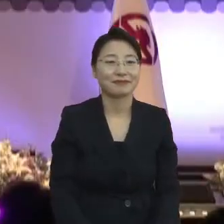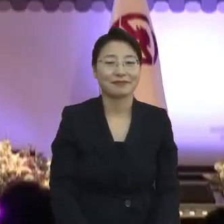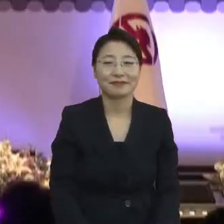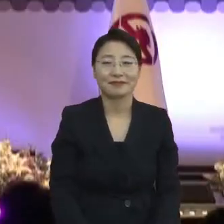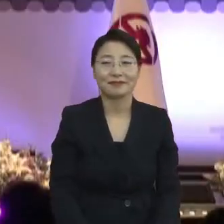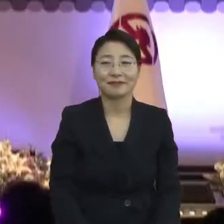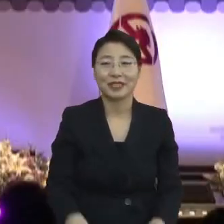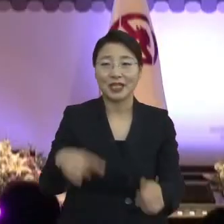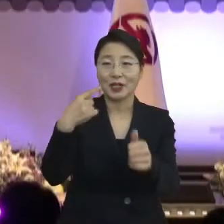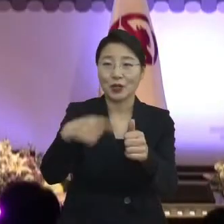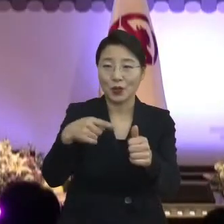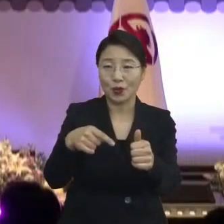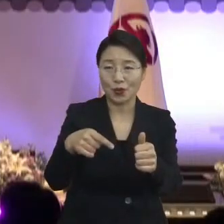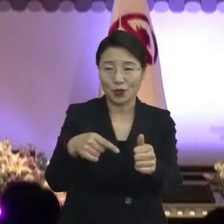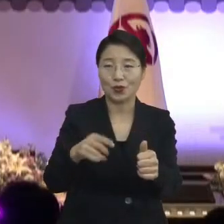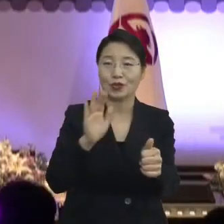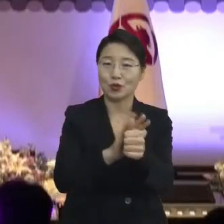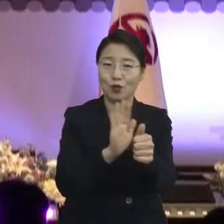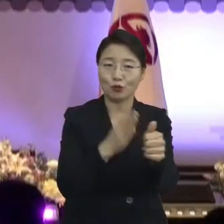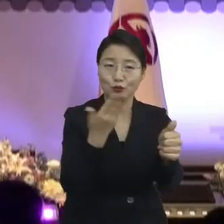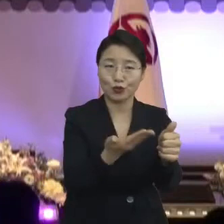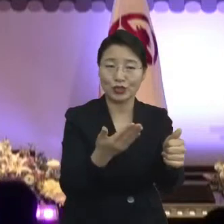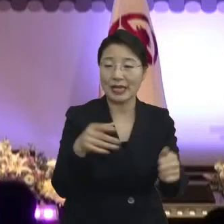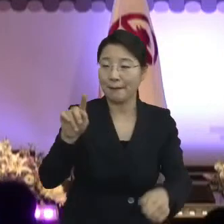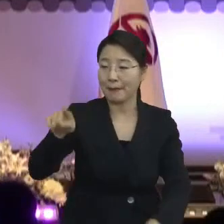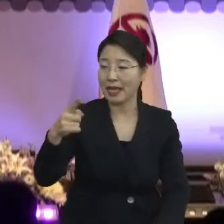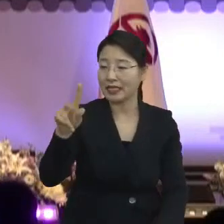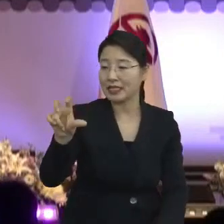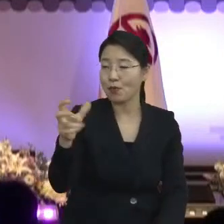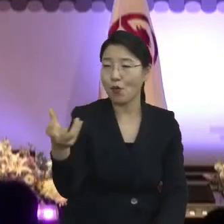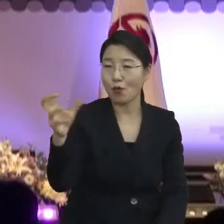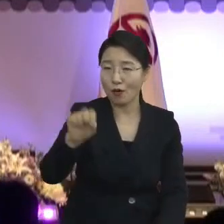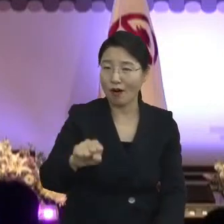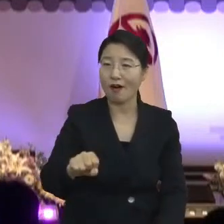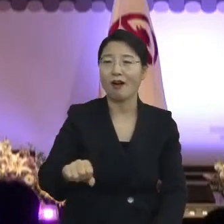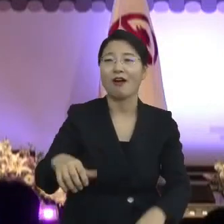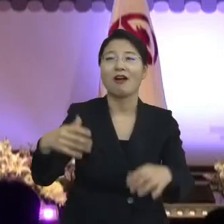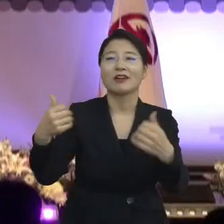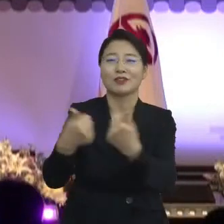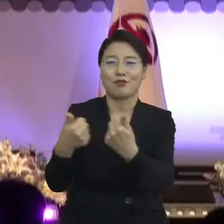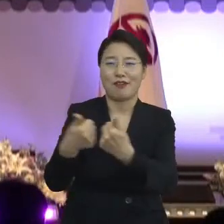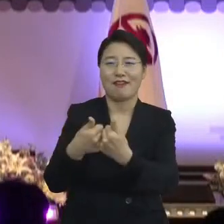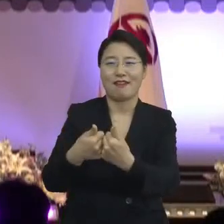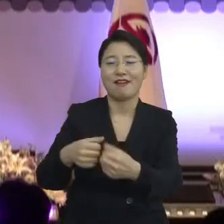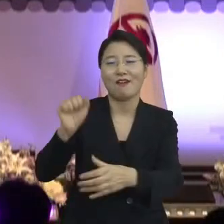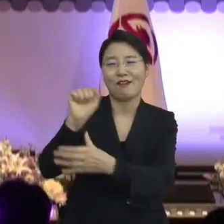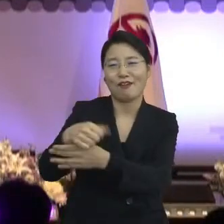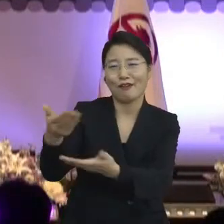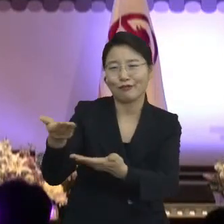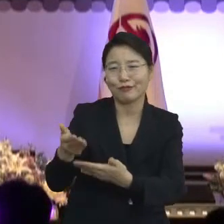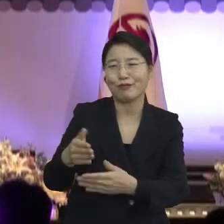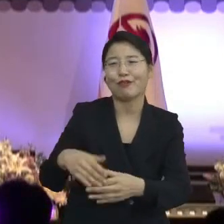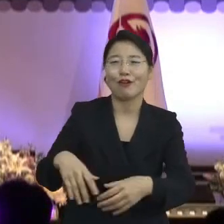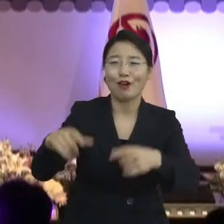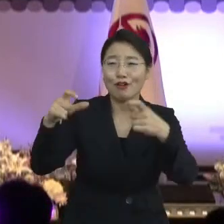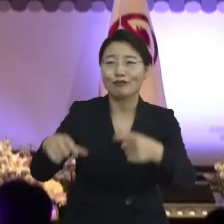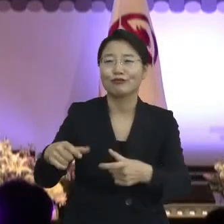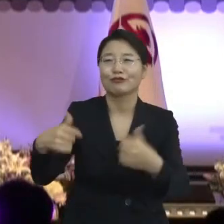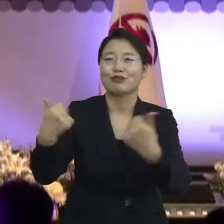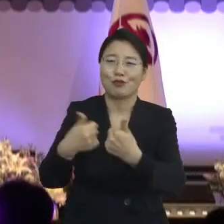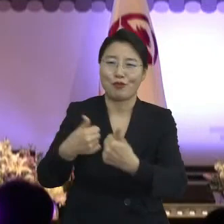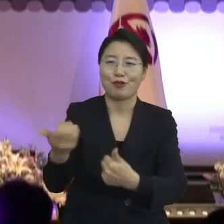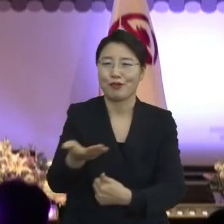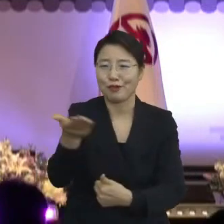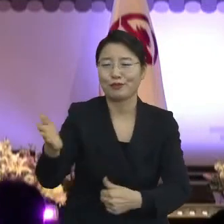교육경비 보조금 그 120억 원을 우리 의회에서 의결해 주셨는데 여러 번에 우리 구의원 여러분께